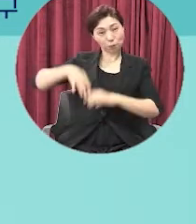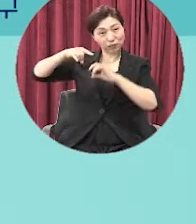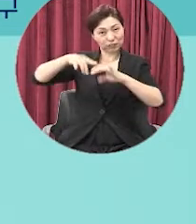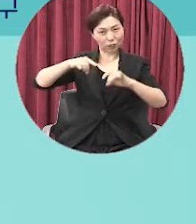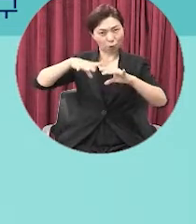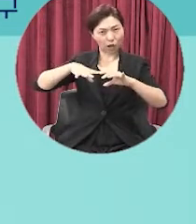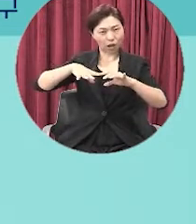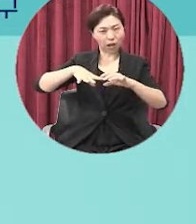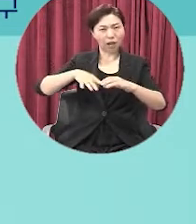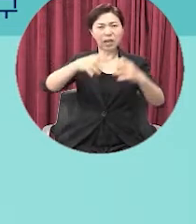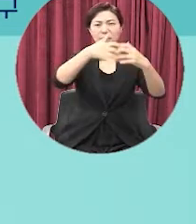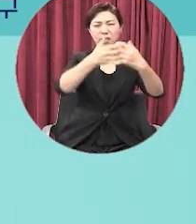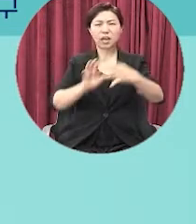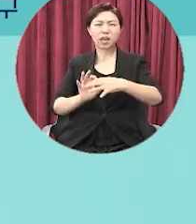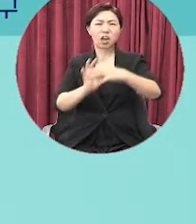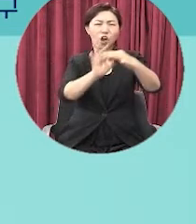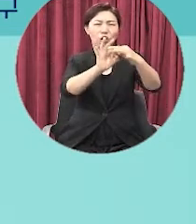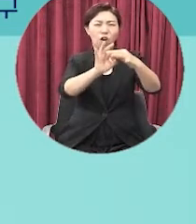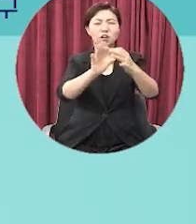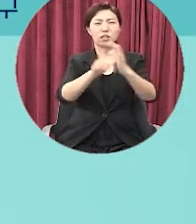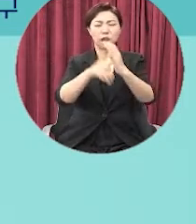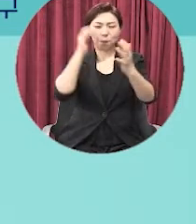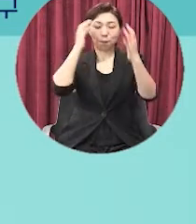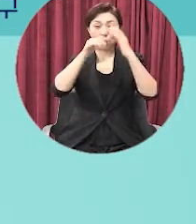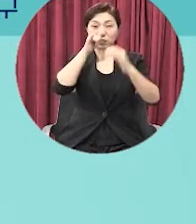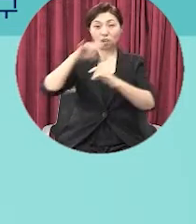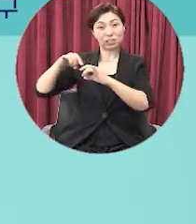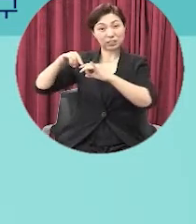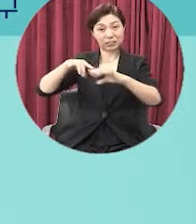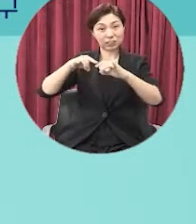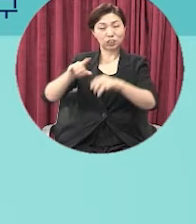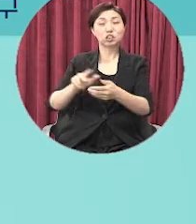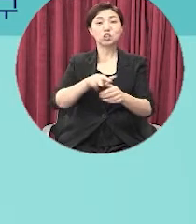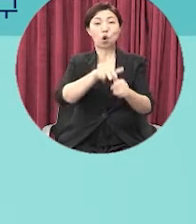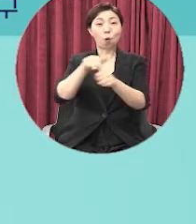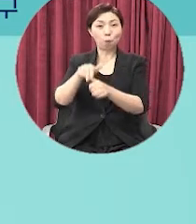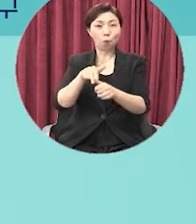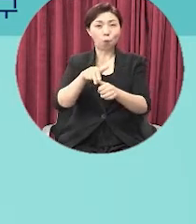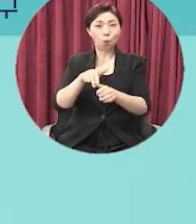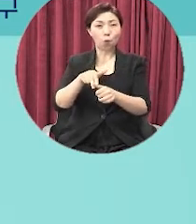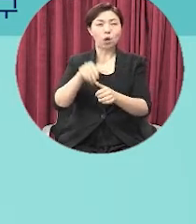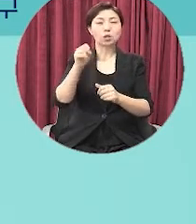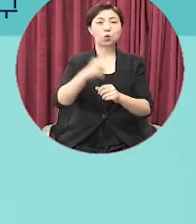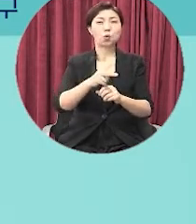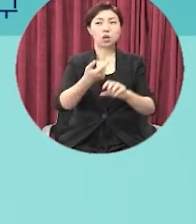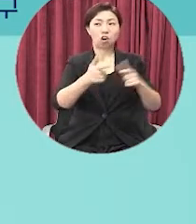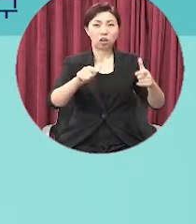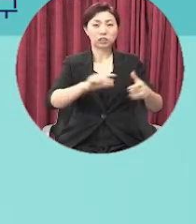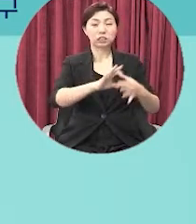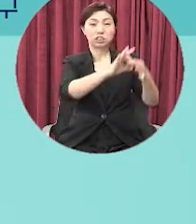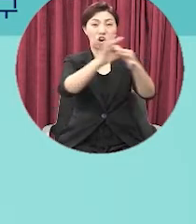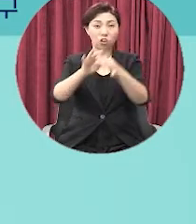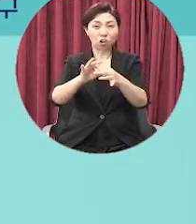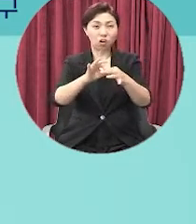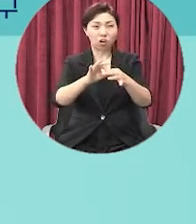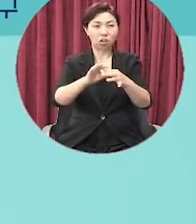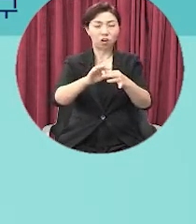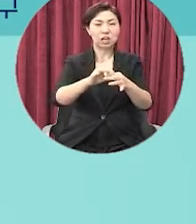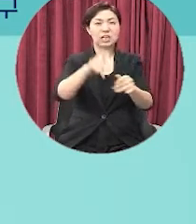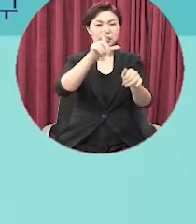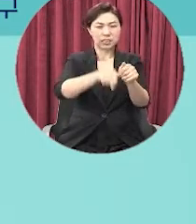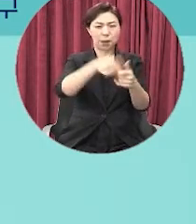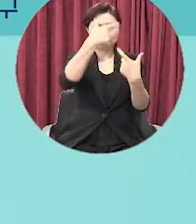연결해 복잡한 부분이 존재한다 시리얼 데이터 그리고 다 치타 멀티 모방 멀티채널 파인스 레이스 데이 팔기